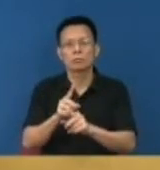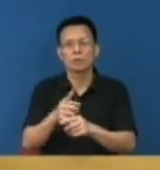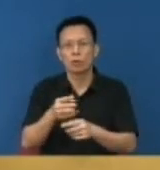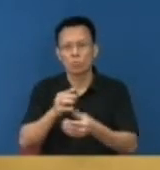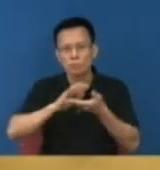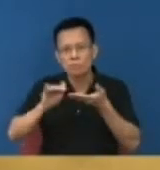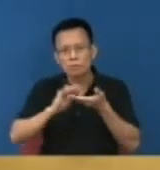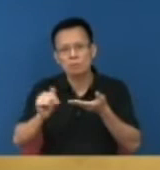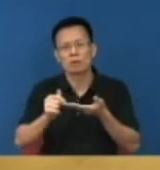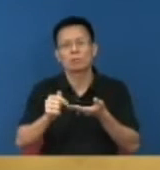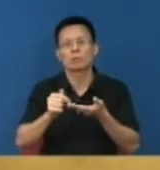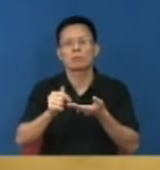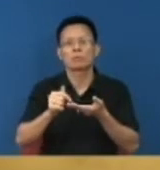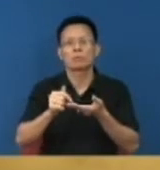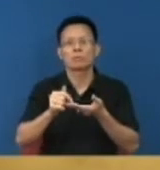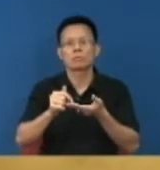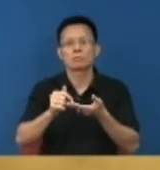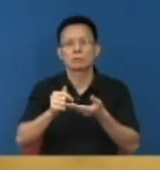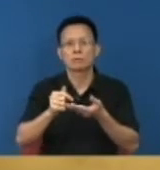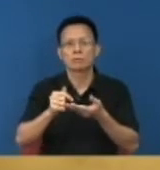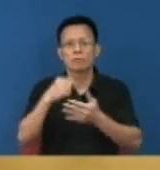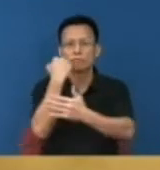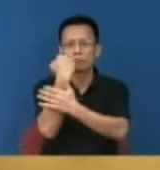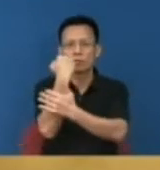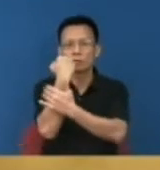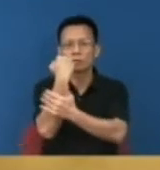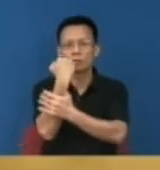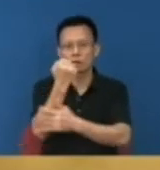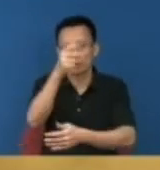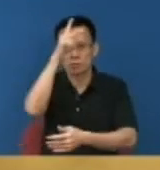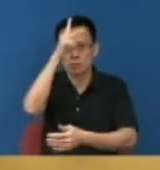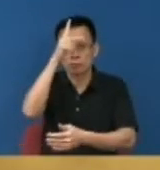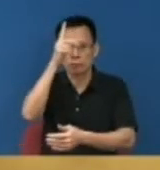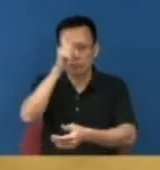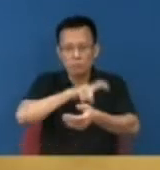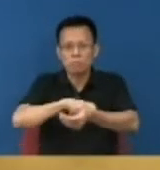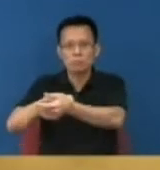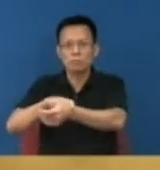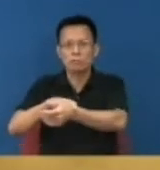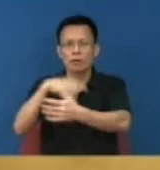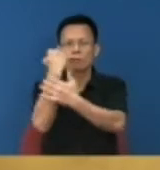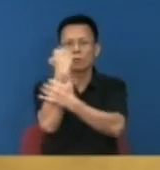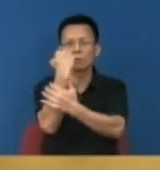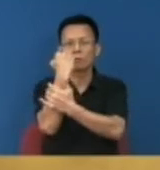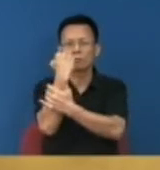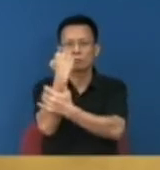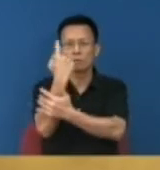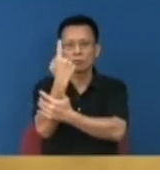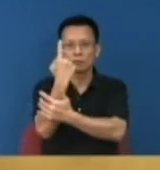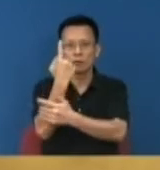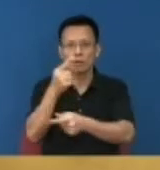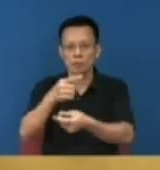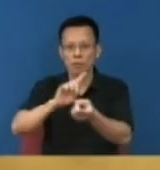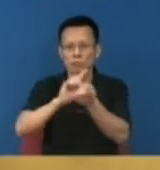很清楚的，就是反对这个政治的检控，还有呢是反对这个逮捕机制